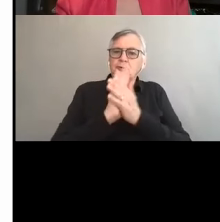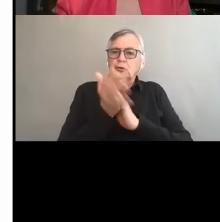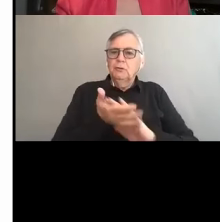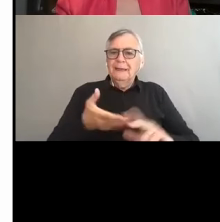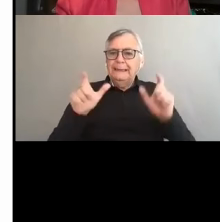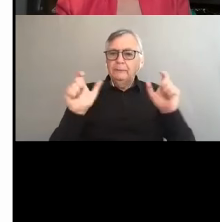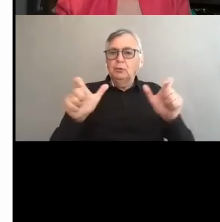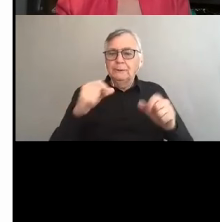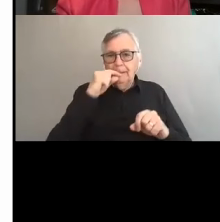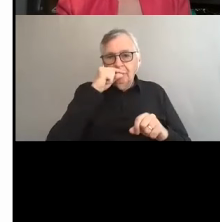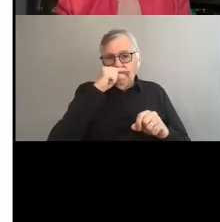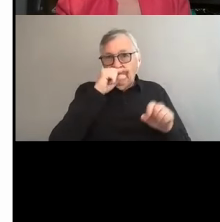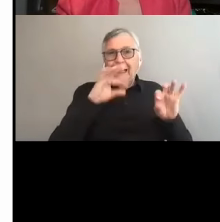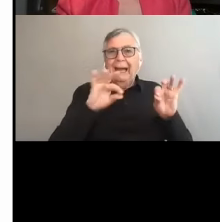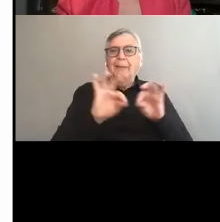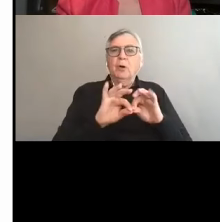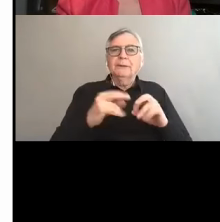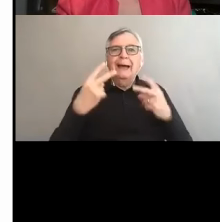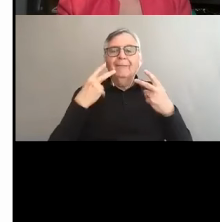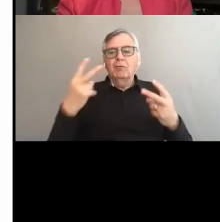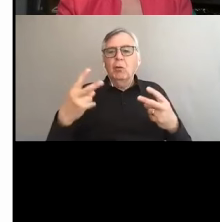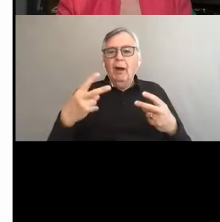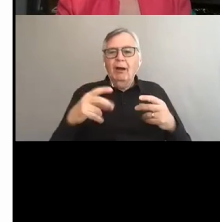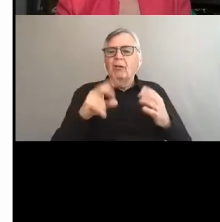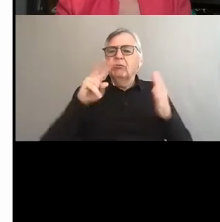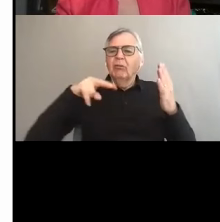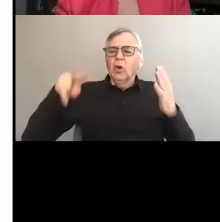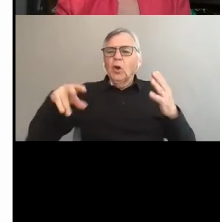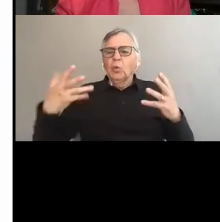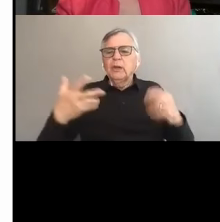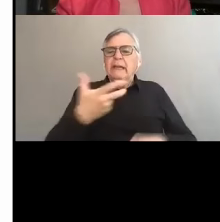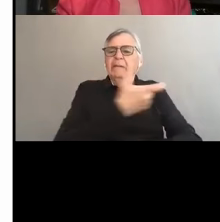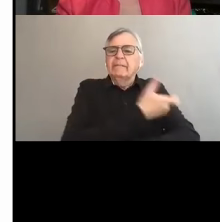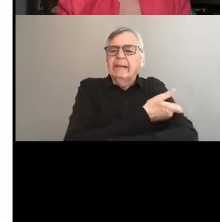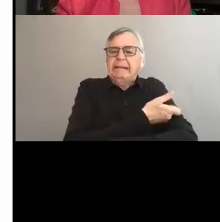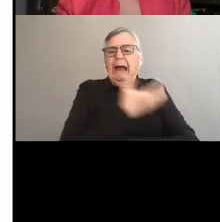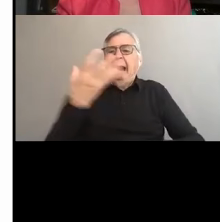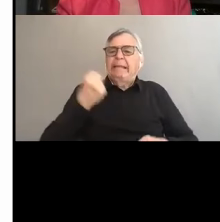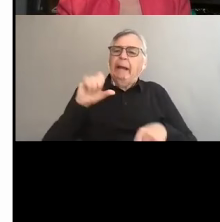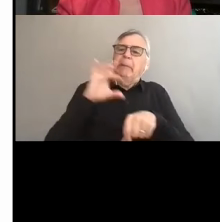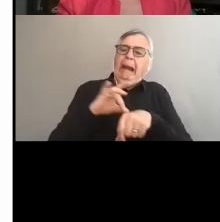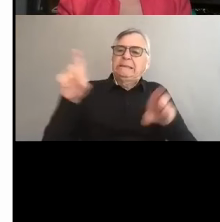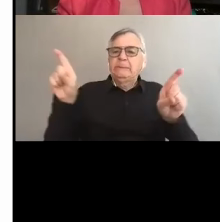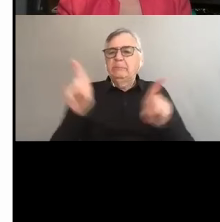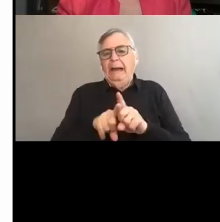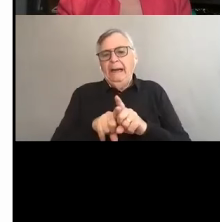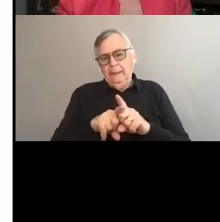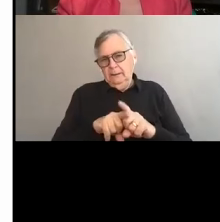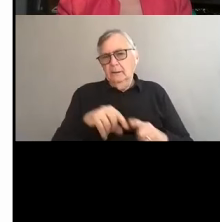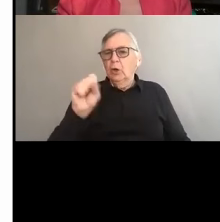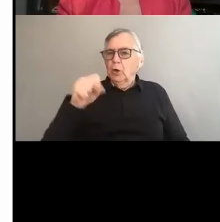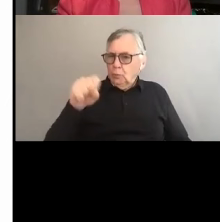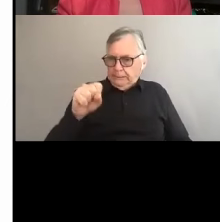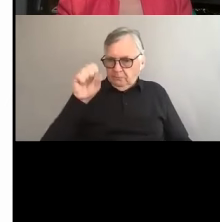parce que les gens vont souvent voir rapporter dans la littérature, oui, mais il a été vacciné puis il a attrapé la maladie pareil. C'est vrai, puis ça